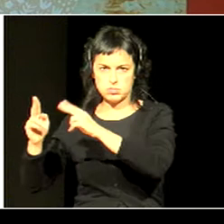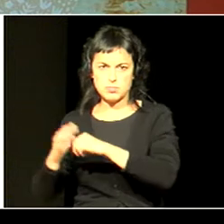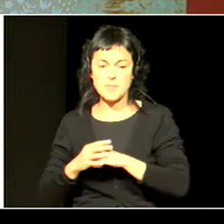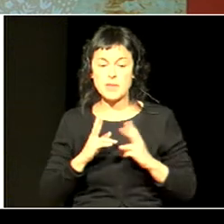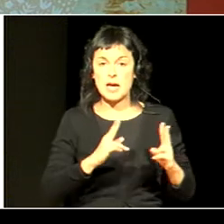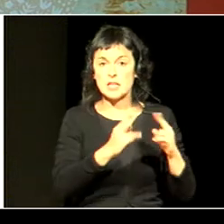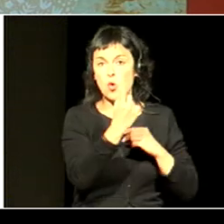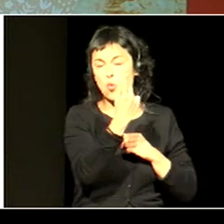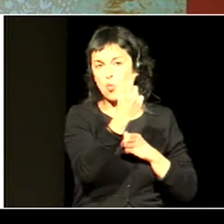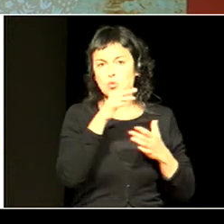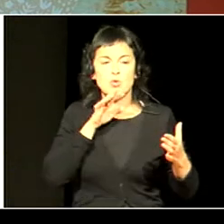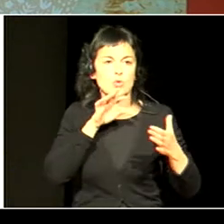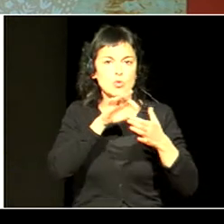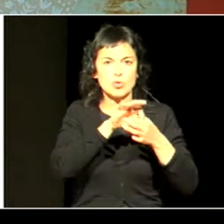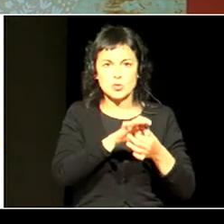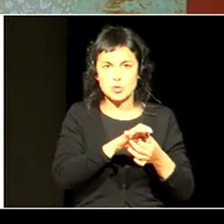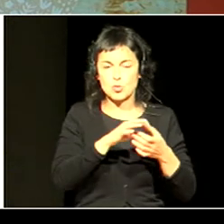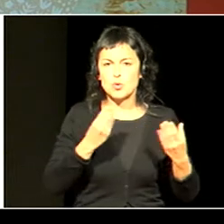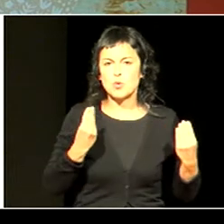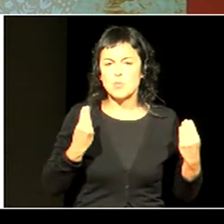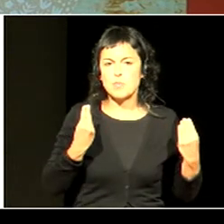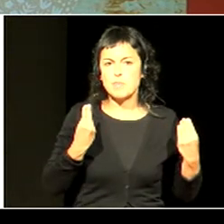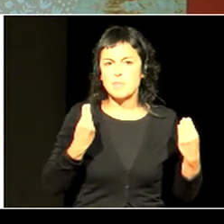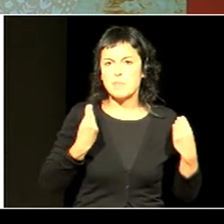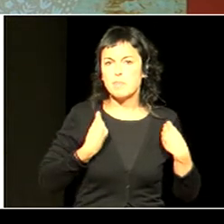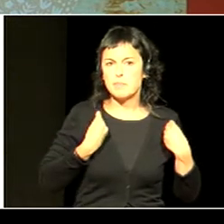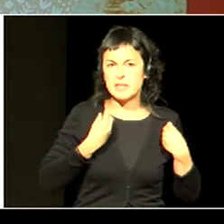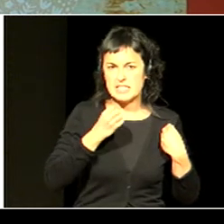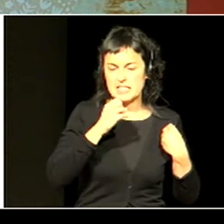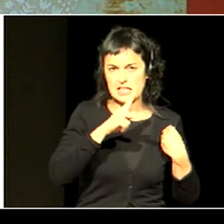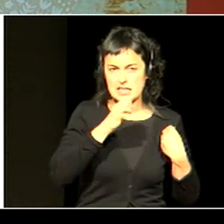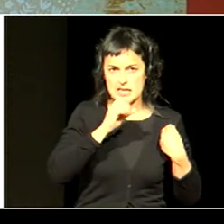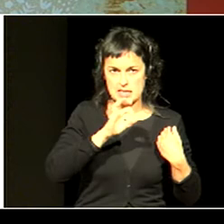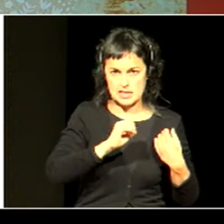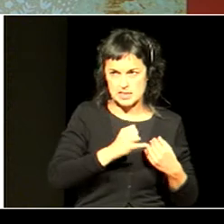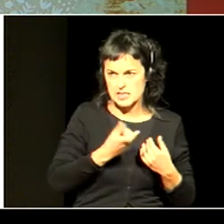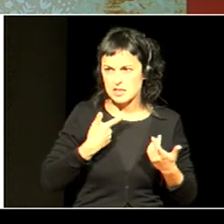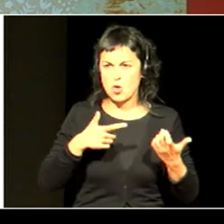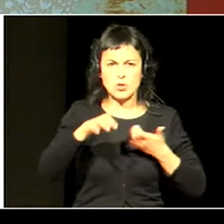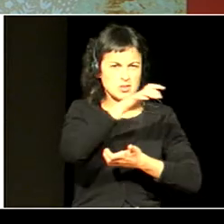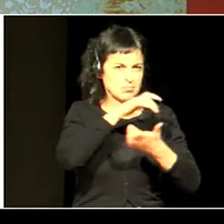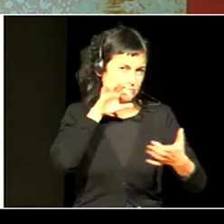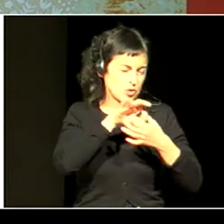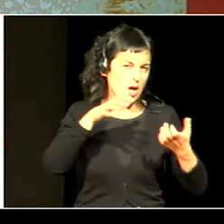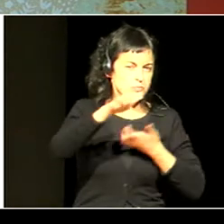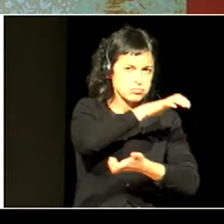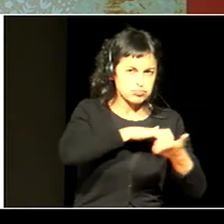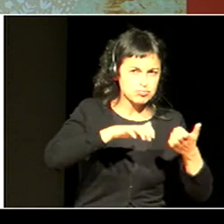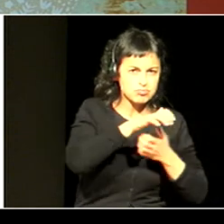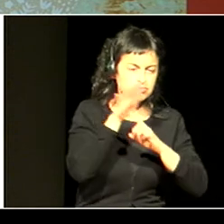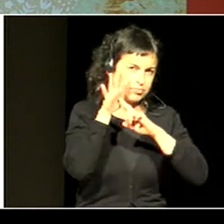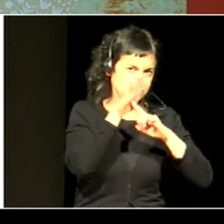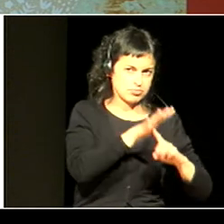lotuta, bizikasik edo gehiago lantzen dabena, hau da indarkeriagaz edo jasarpen eta horren irten